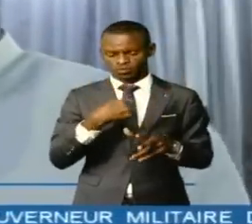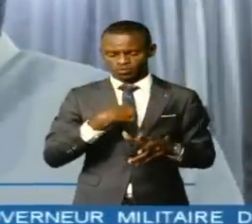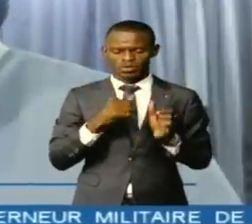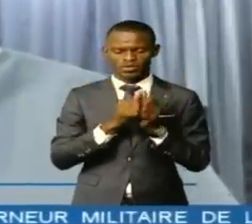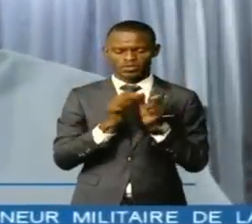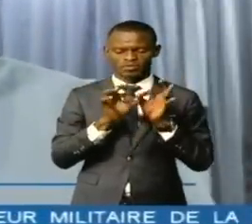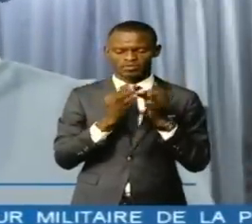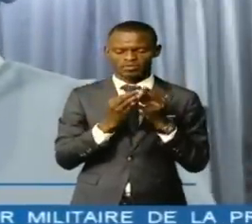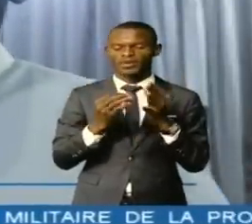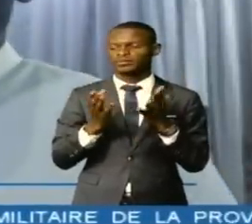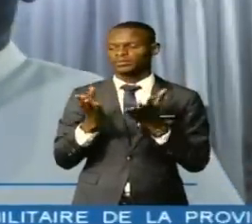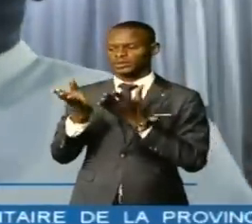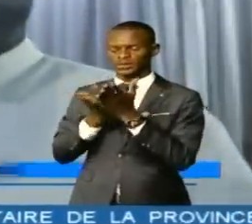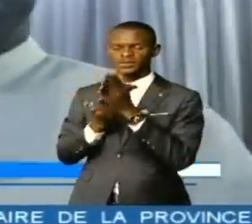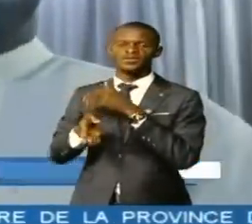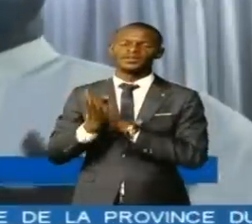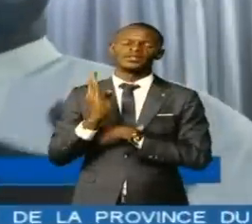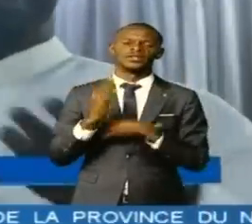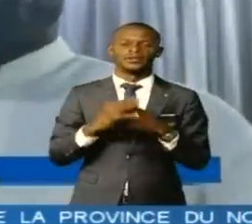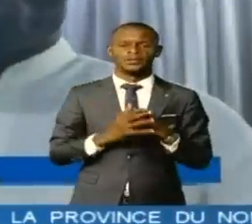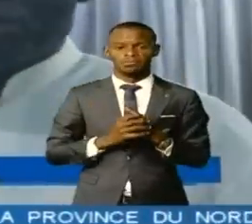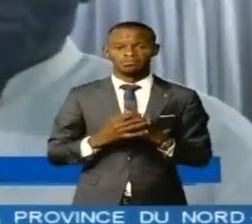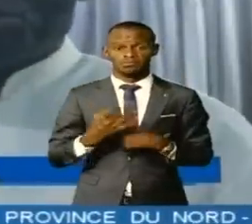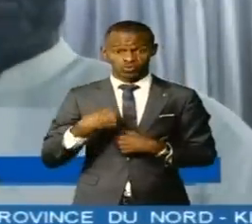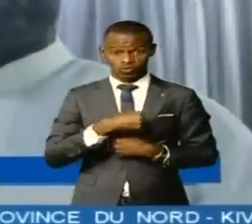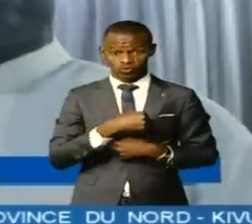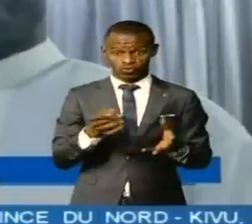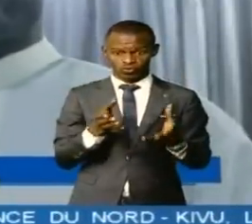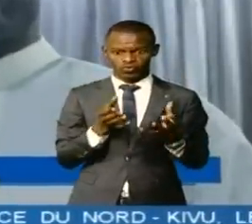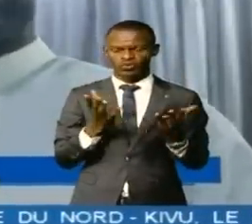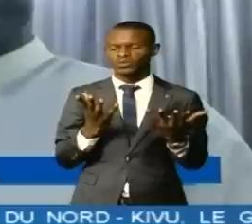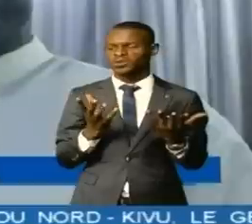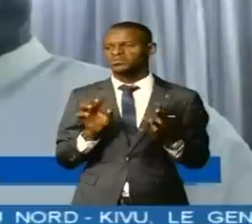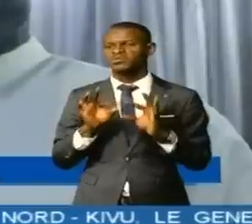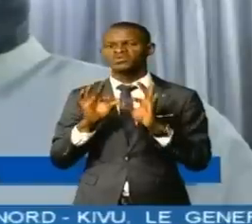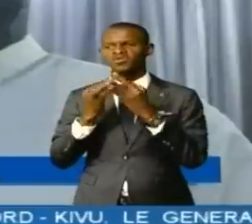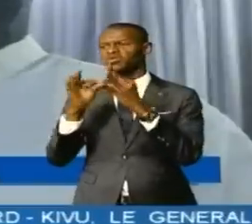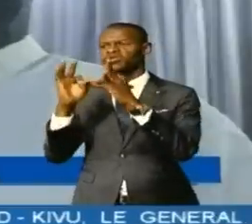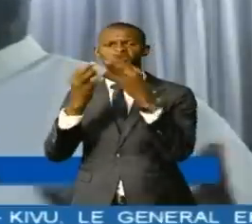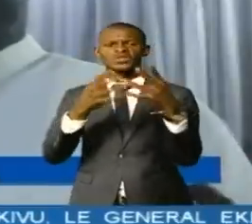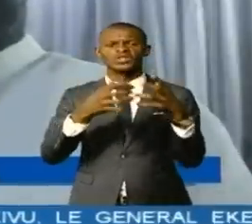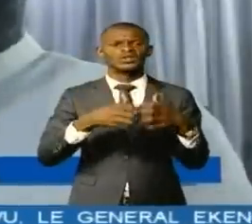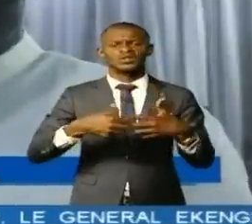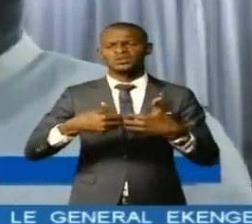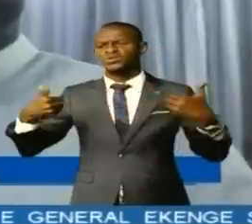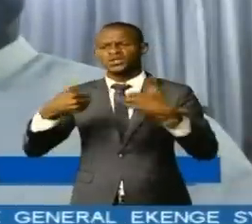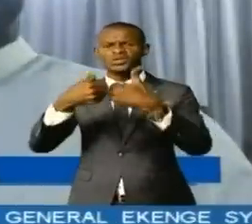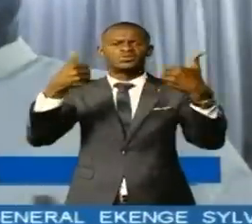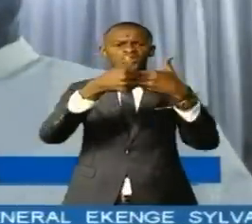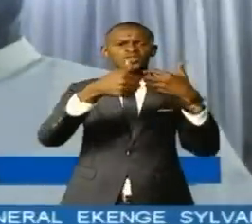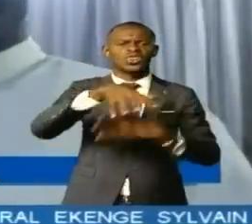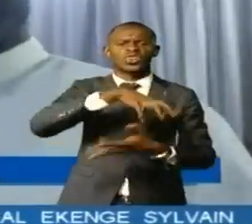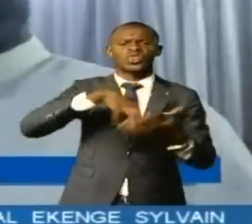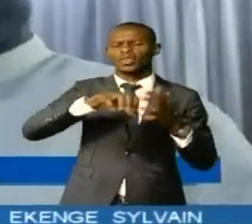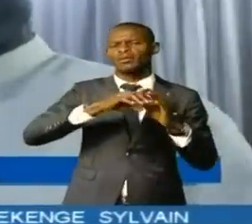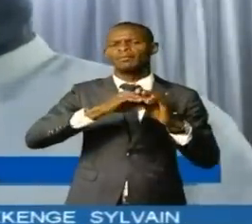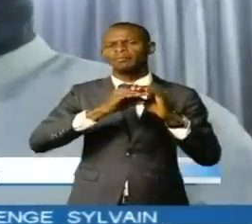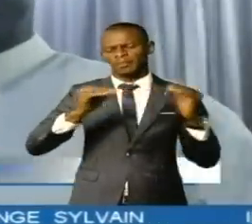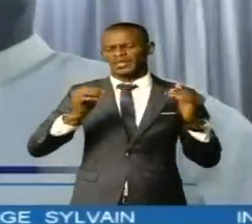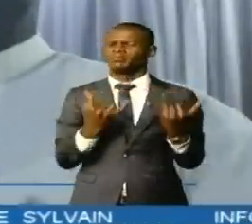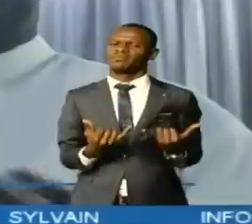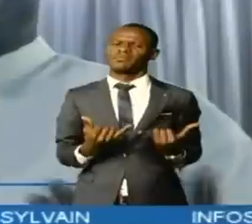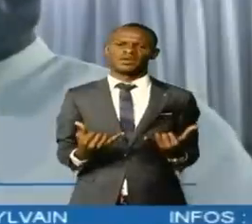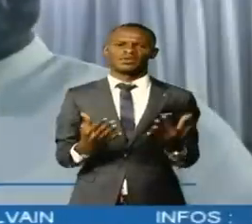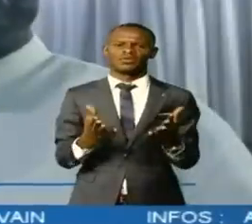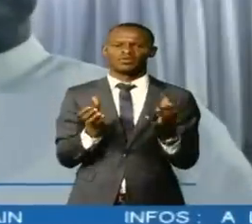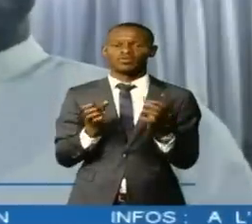servirons l'Éternel. Nous voulons la restauration de nos familles. Nous voulons la bénédiction de nos familles.